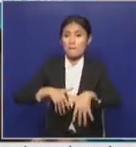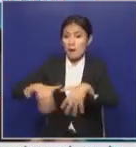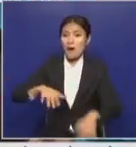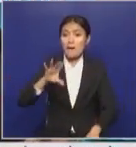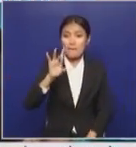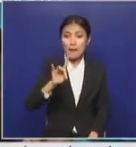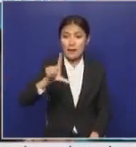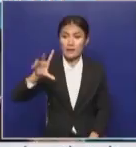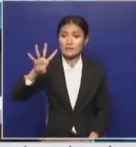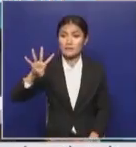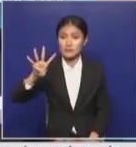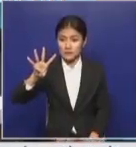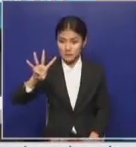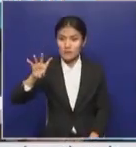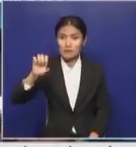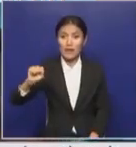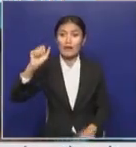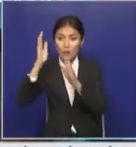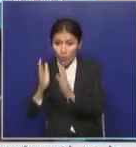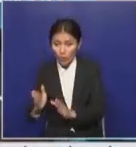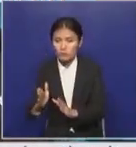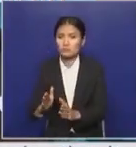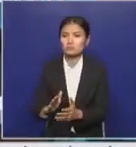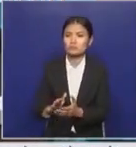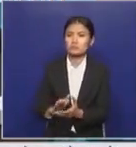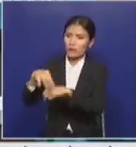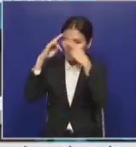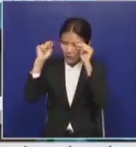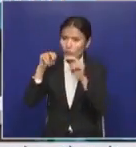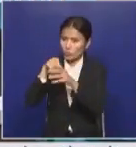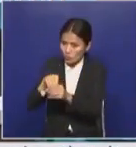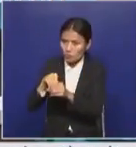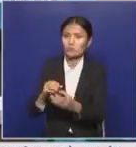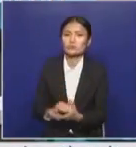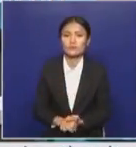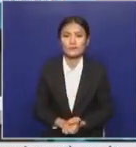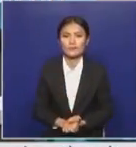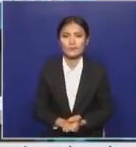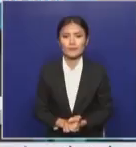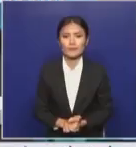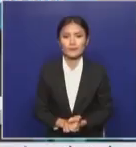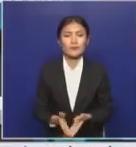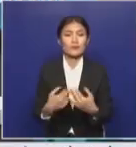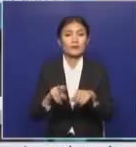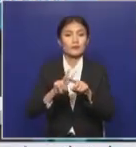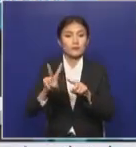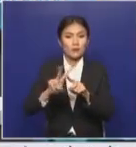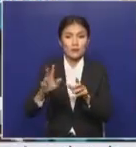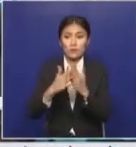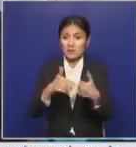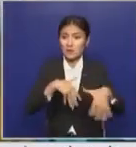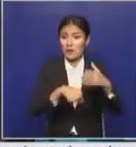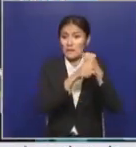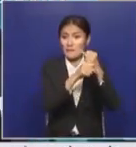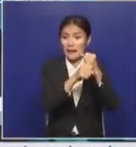ล้านสี่แสนคนที่เลือกให้ท่านมาปฏิบัติหน้าที่ครับในข้อที่สองที่การนำกลุ่มเรียกร้องคือคอ